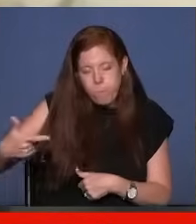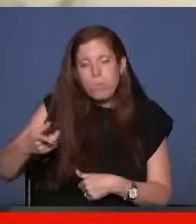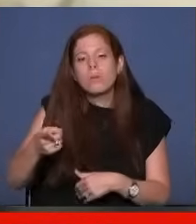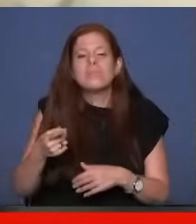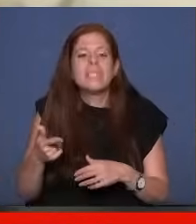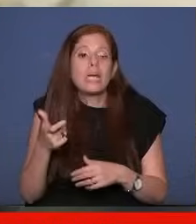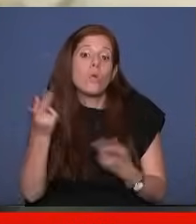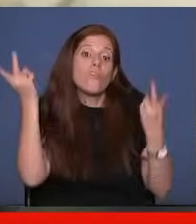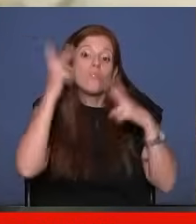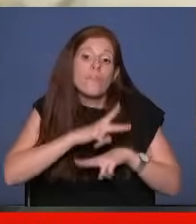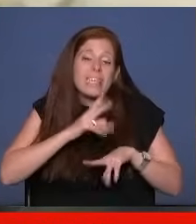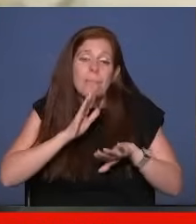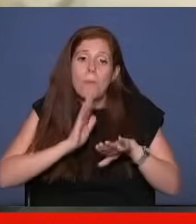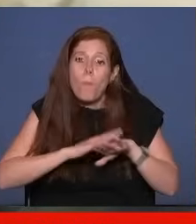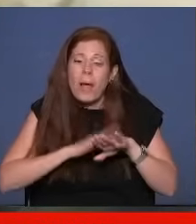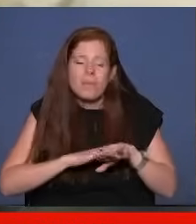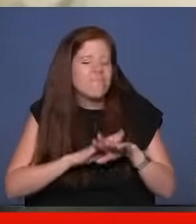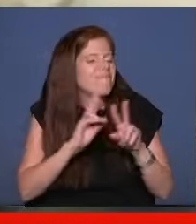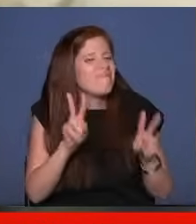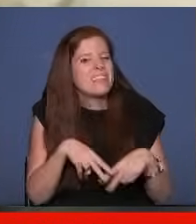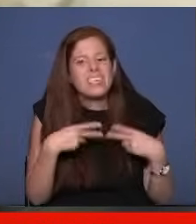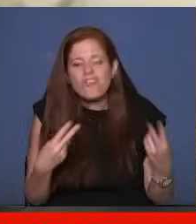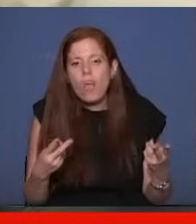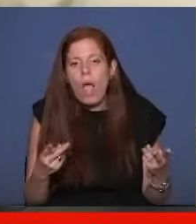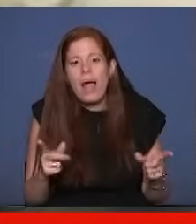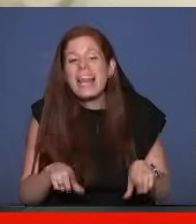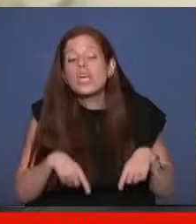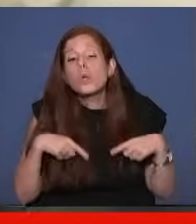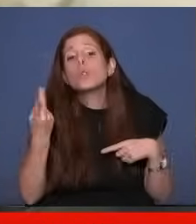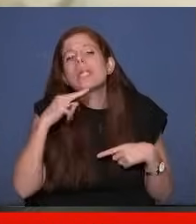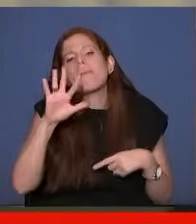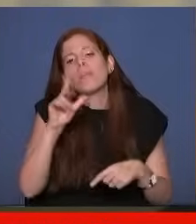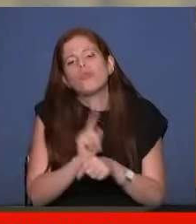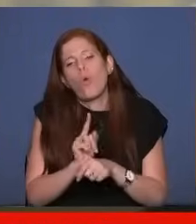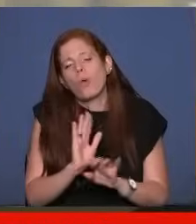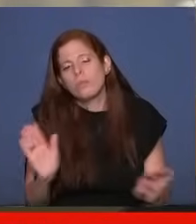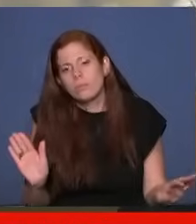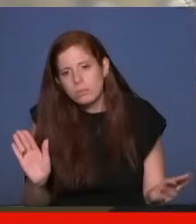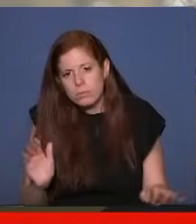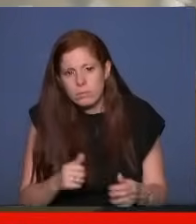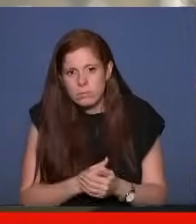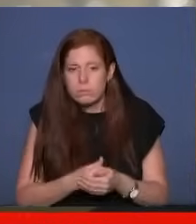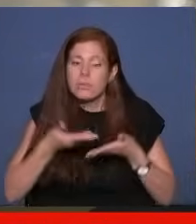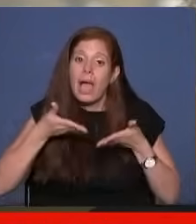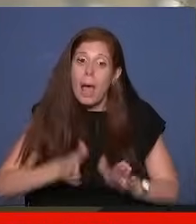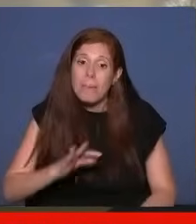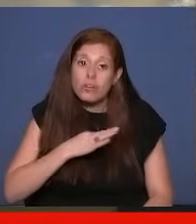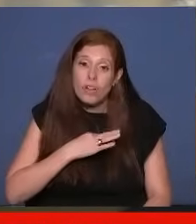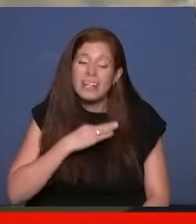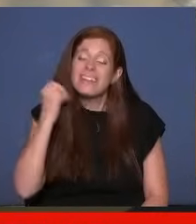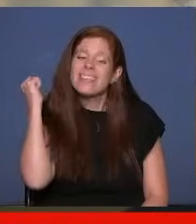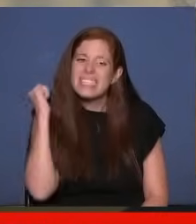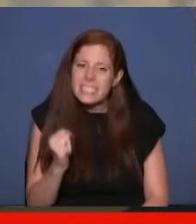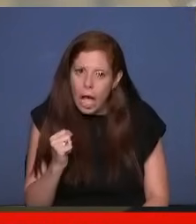מה שהבנתי ממומחים, לא אפשר לחיות יותר מחמש דקות. הבן שלי נרצח.